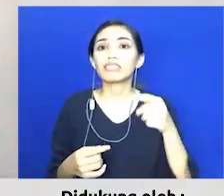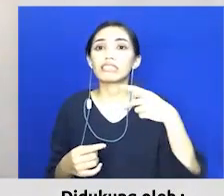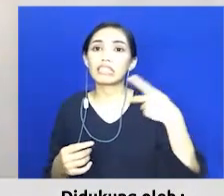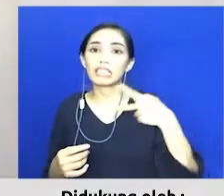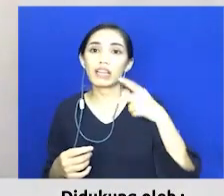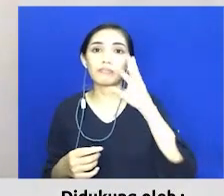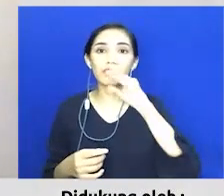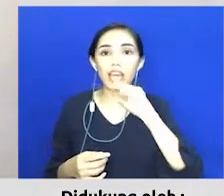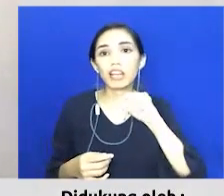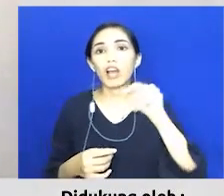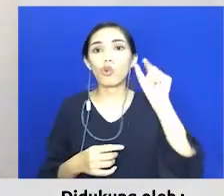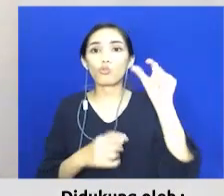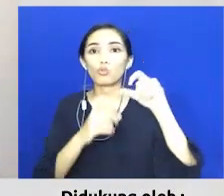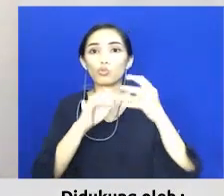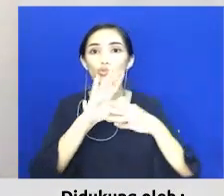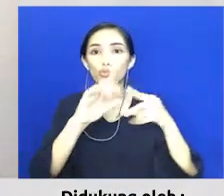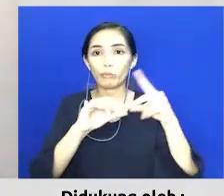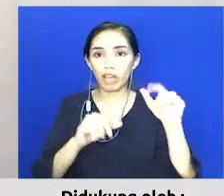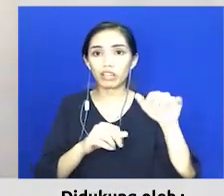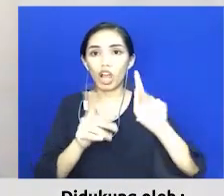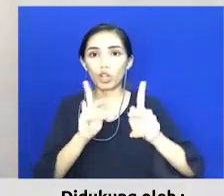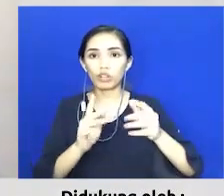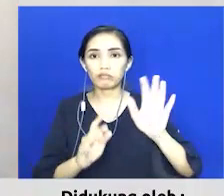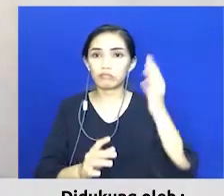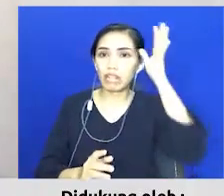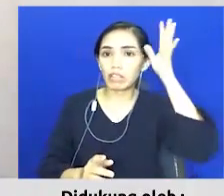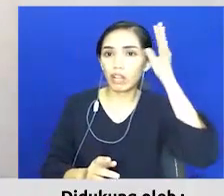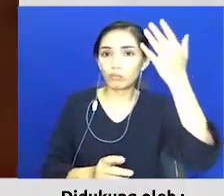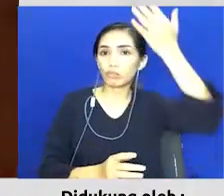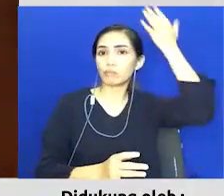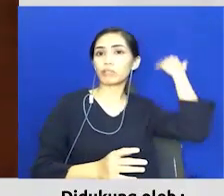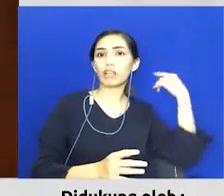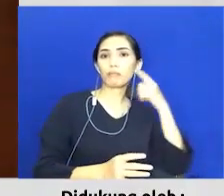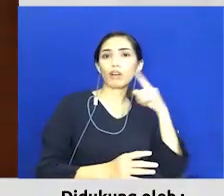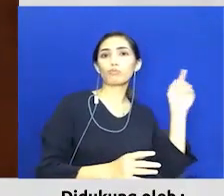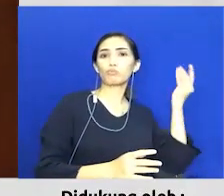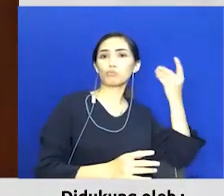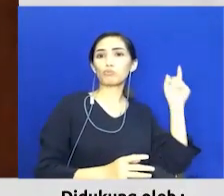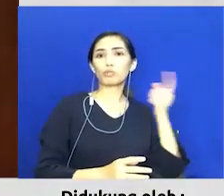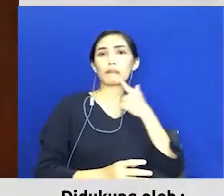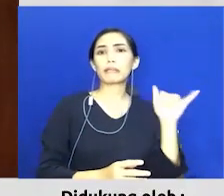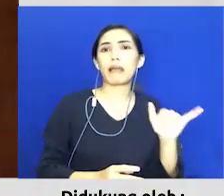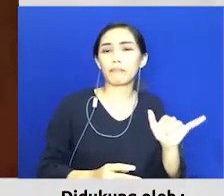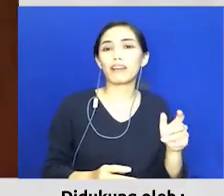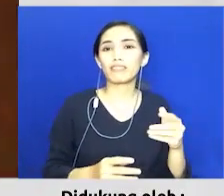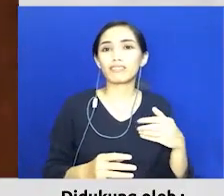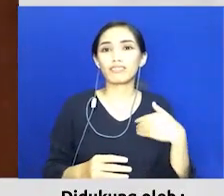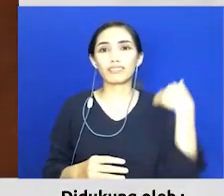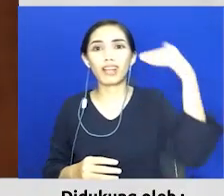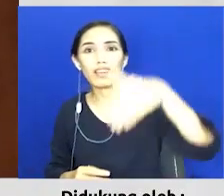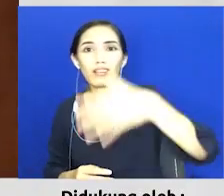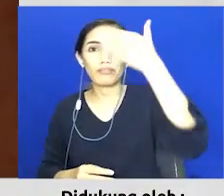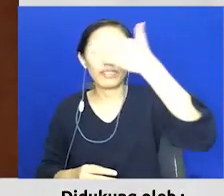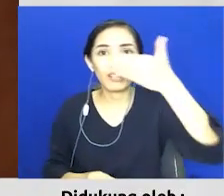sih. Ya. Kita bicara Usmar Ismail, kalau kita tidak tahu seperti apa dulu, kita tidak bisa menghargai